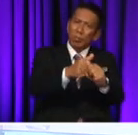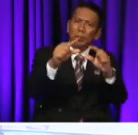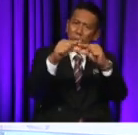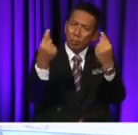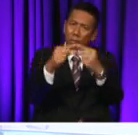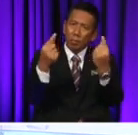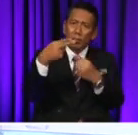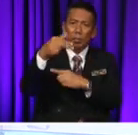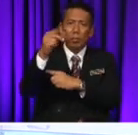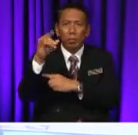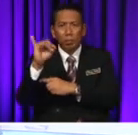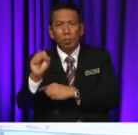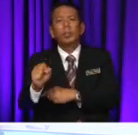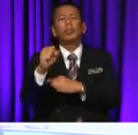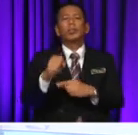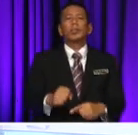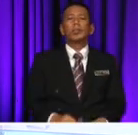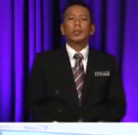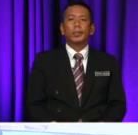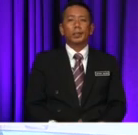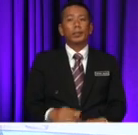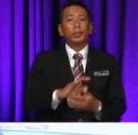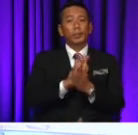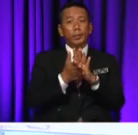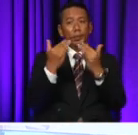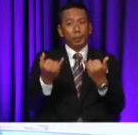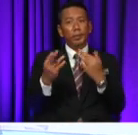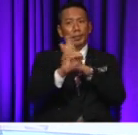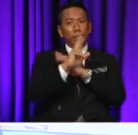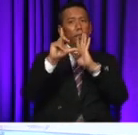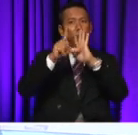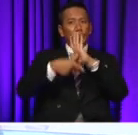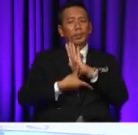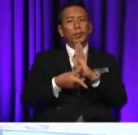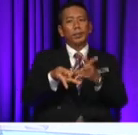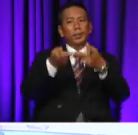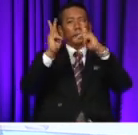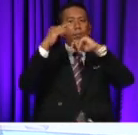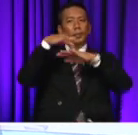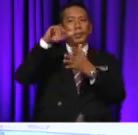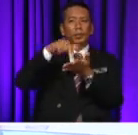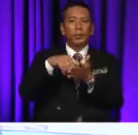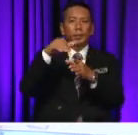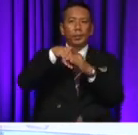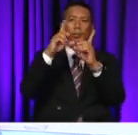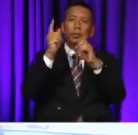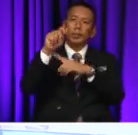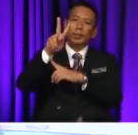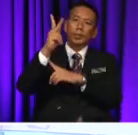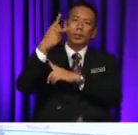dan juga sunah Oke jadi sekarang nih kita tidak berhak seketika kembali seperti ini dalam diri